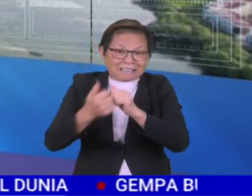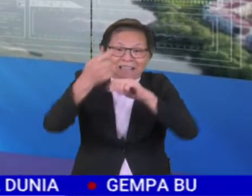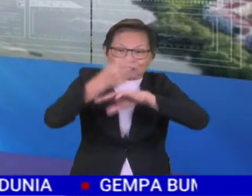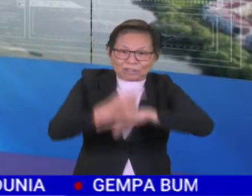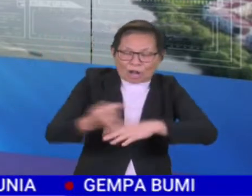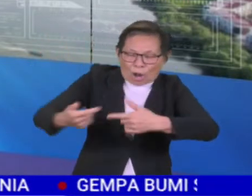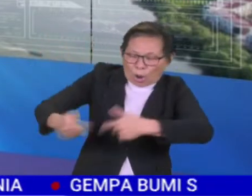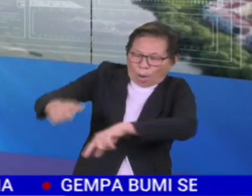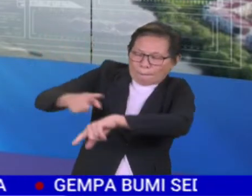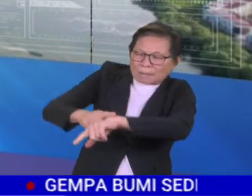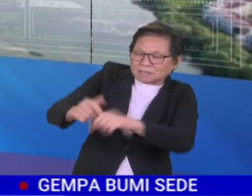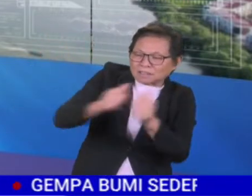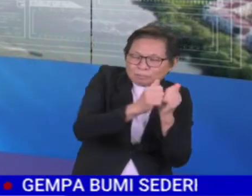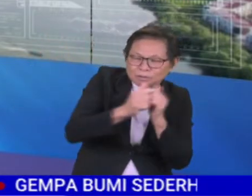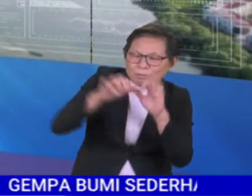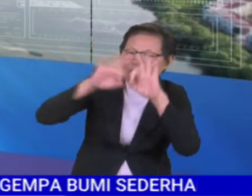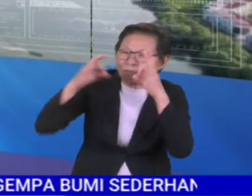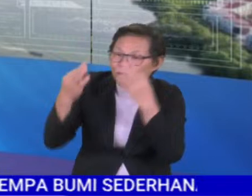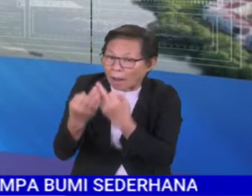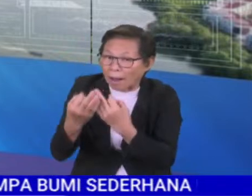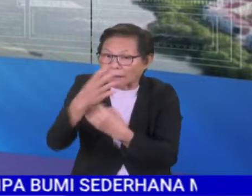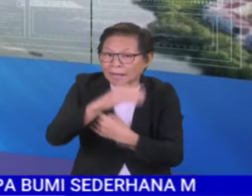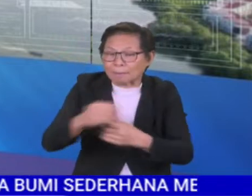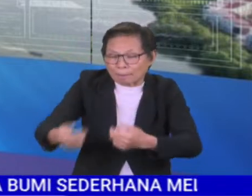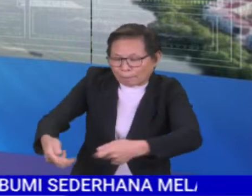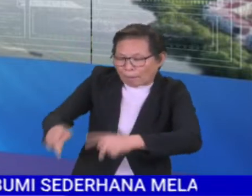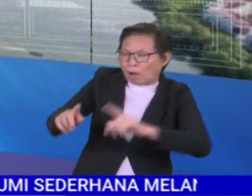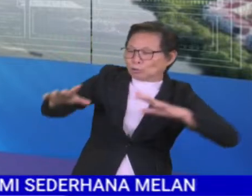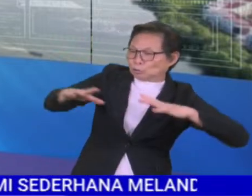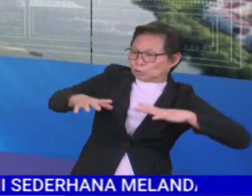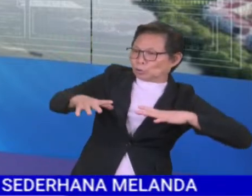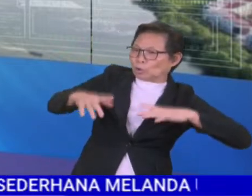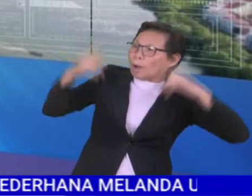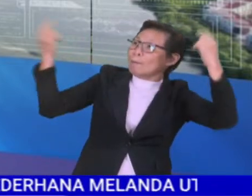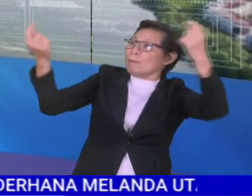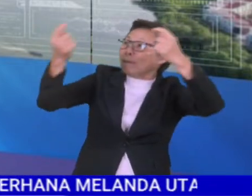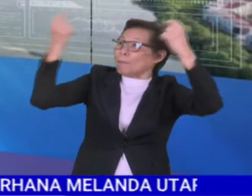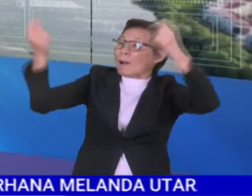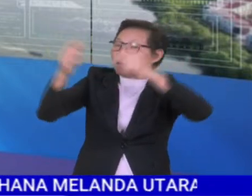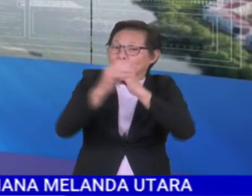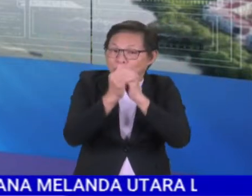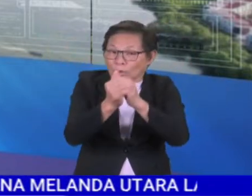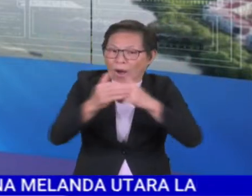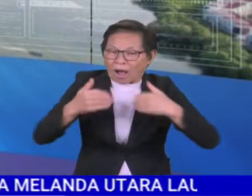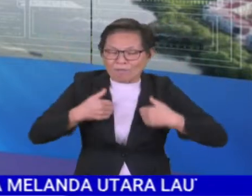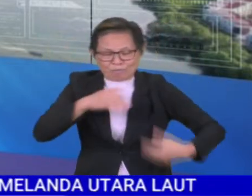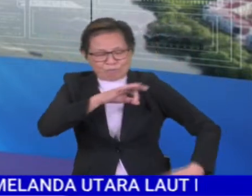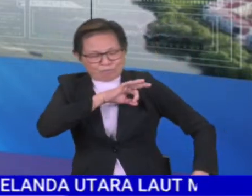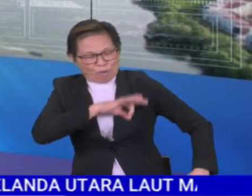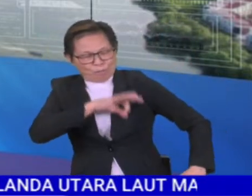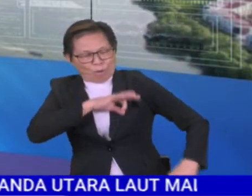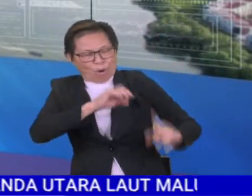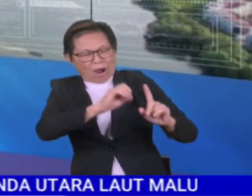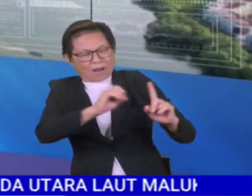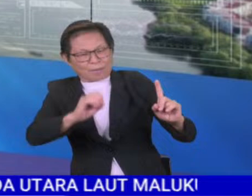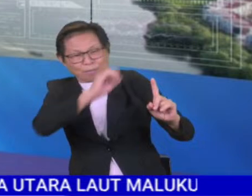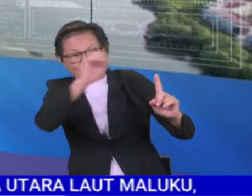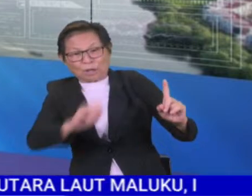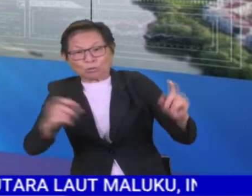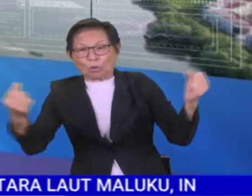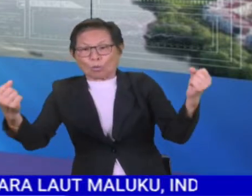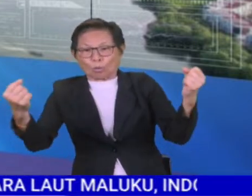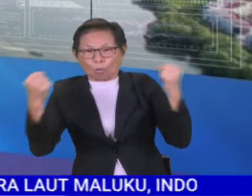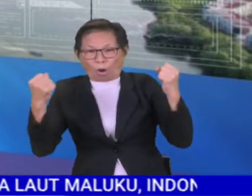meluangkan masa bersama keluarga malah kesempatan berjudi kepada perayaan ini turut Edi manfaatkan sepenuhnya untuk